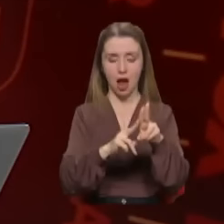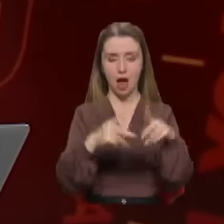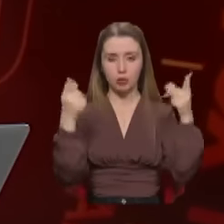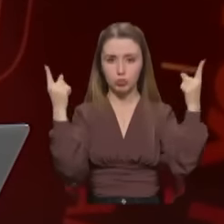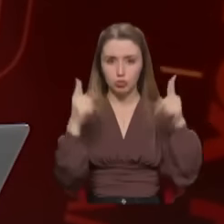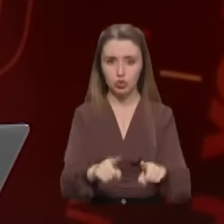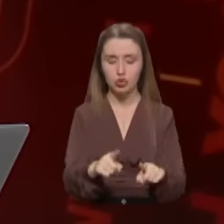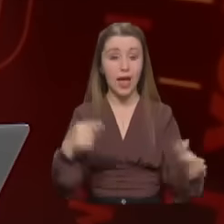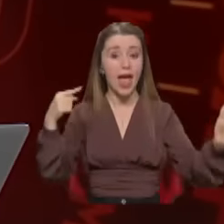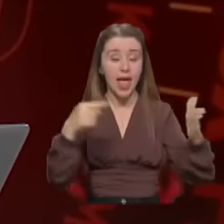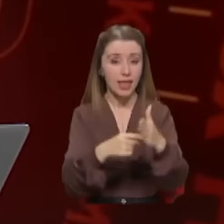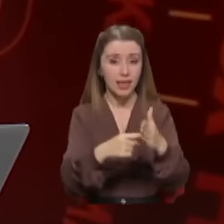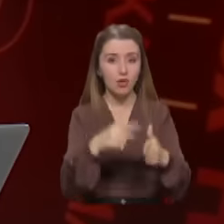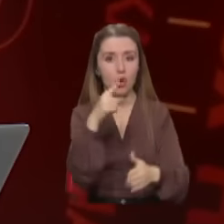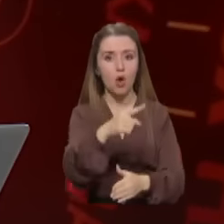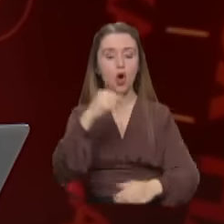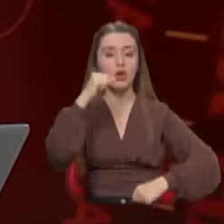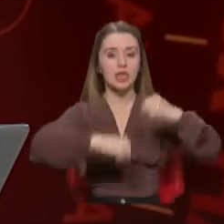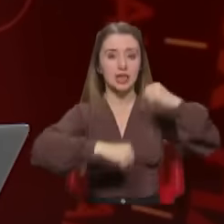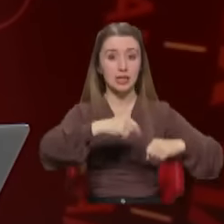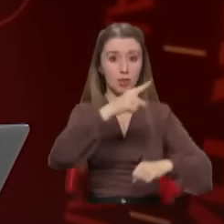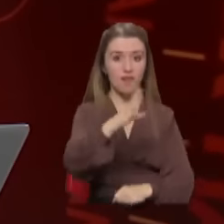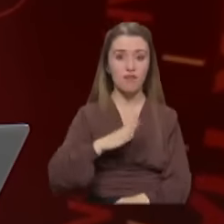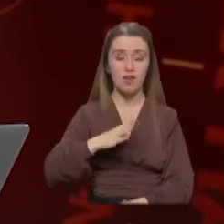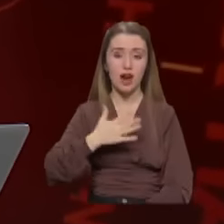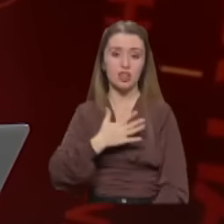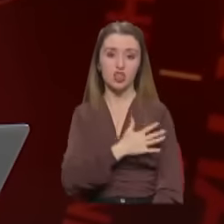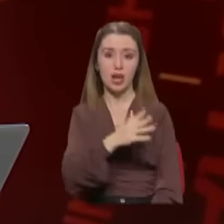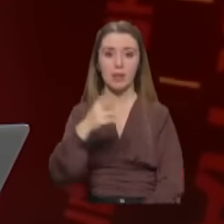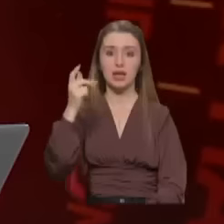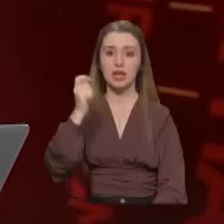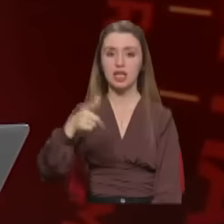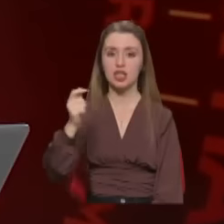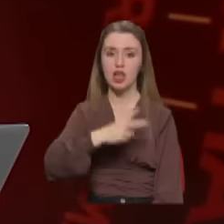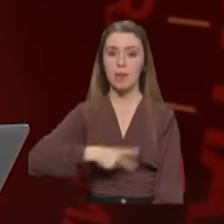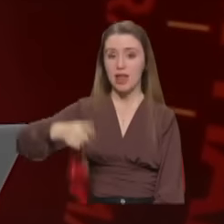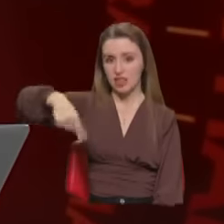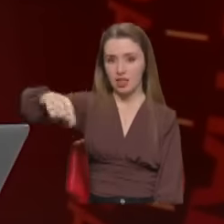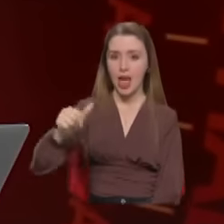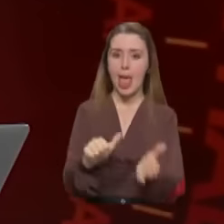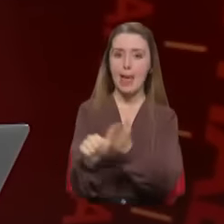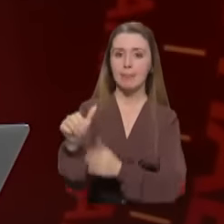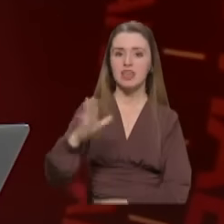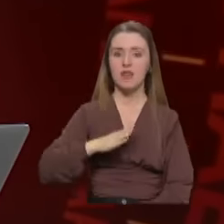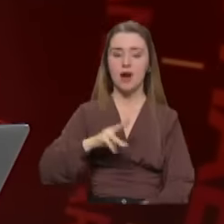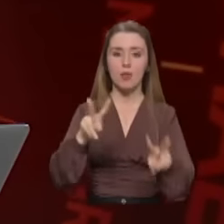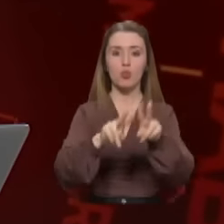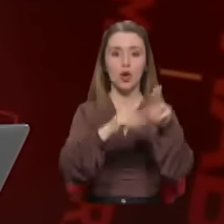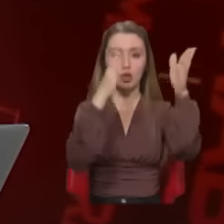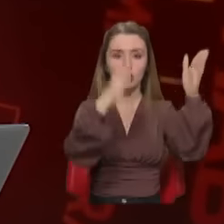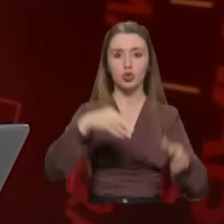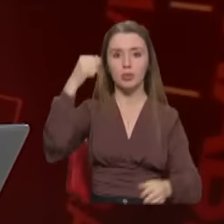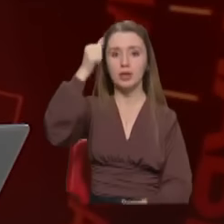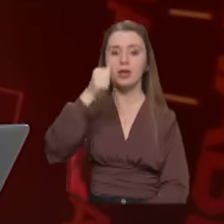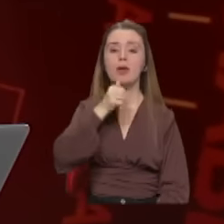birlikteydi. Hedefinde sadece rakibi değil CHP'li ilçe belediyeleri de vardı. Kurum Ekrem